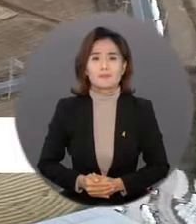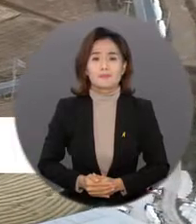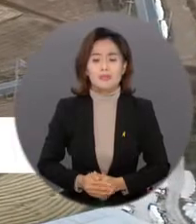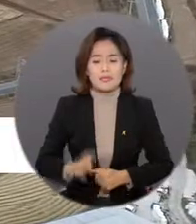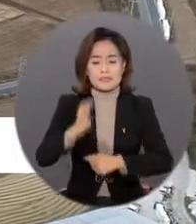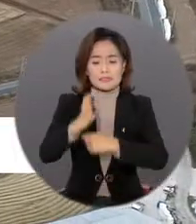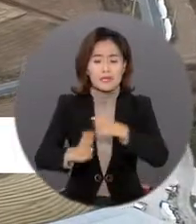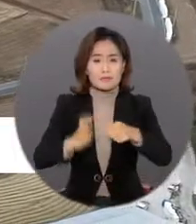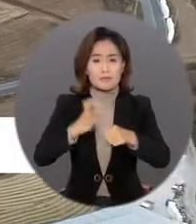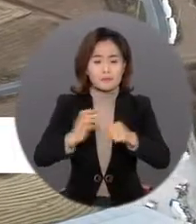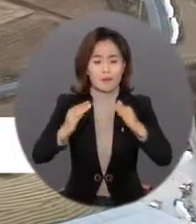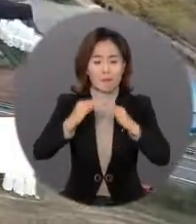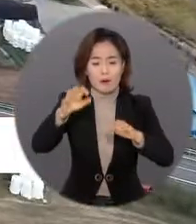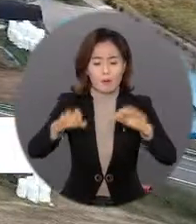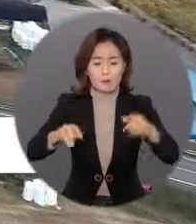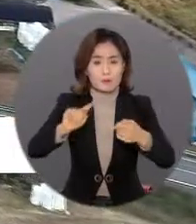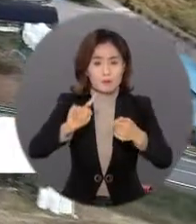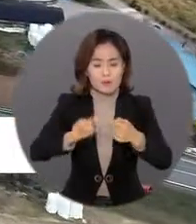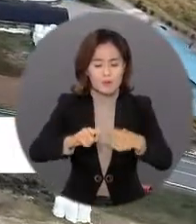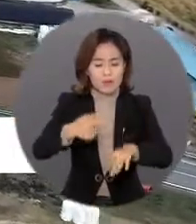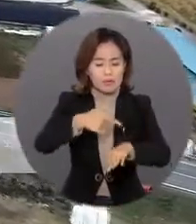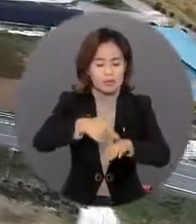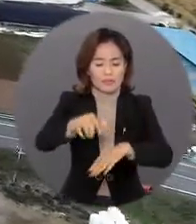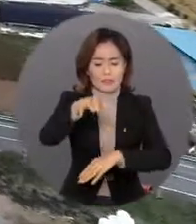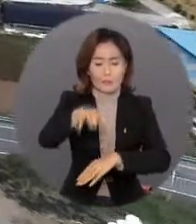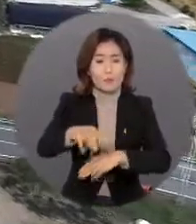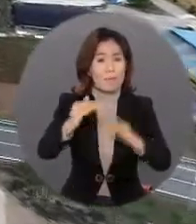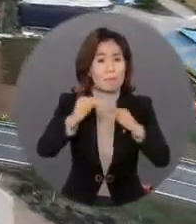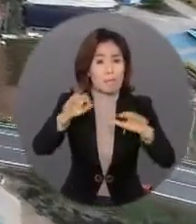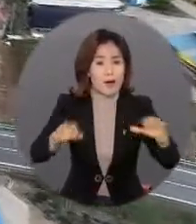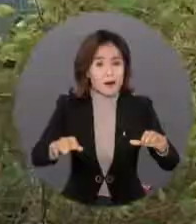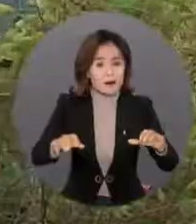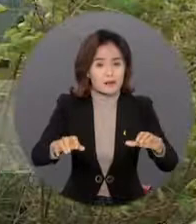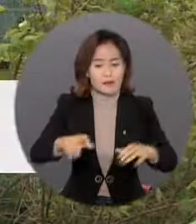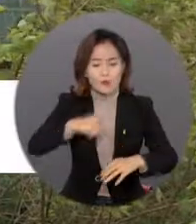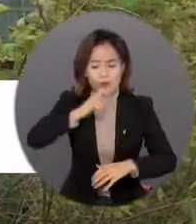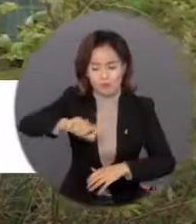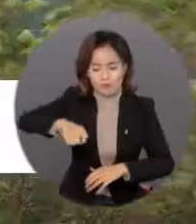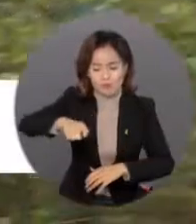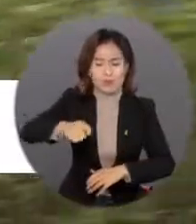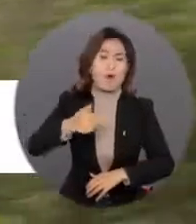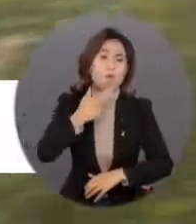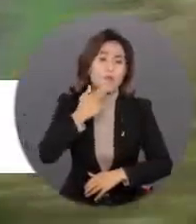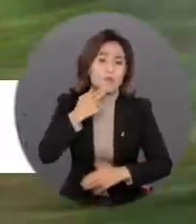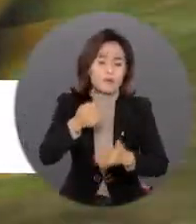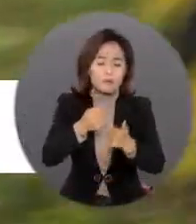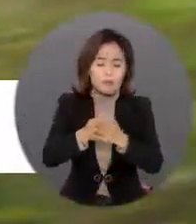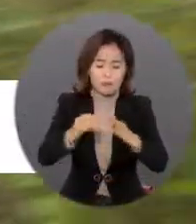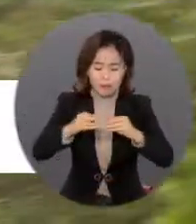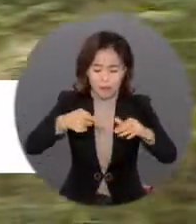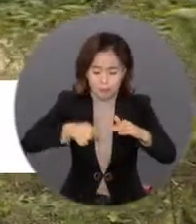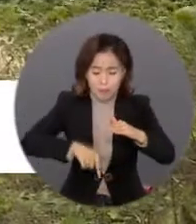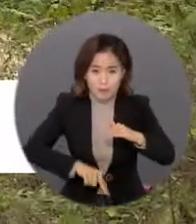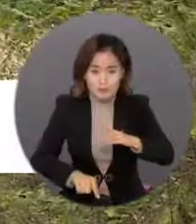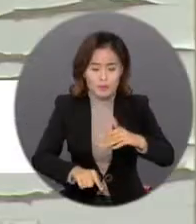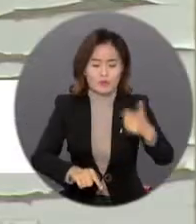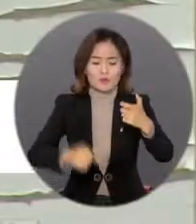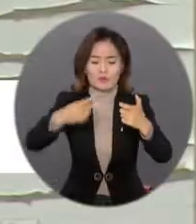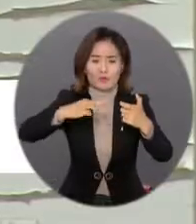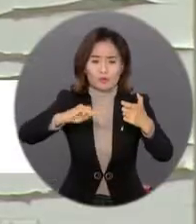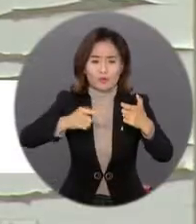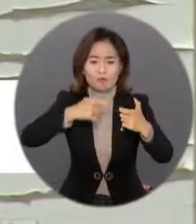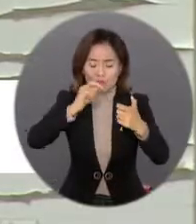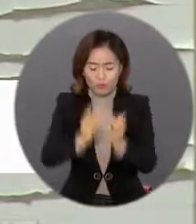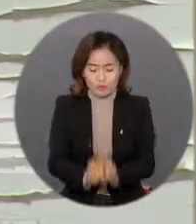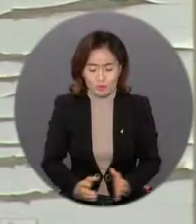40년이 넘은 마을 관정을 사용하고 있는 강진군의 한 마을. 상수도 시설이 없다 보니 지하수를 60톤 규모의